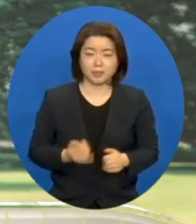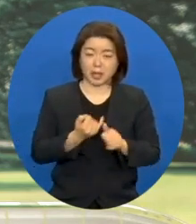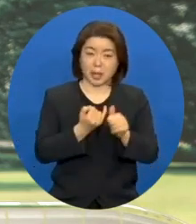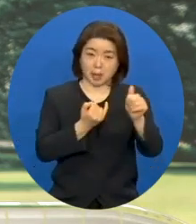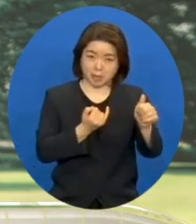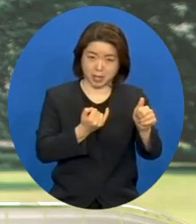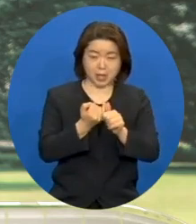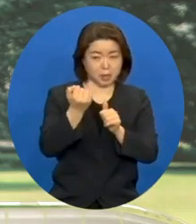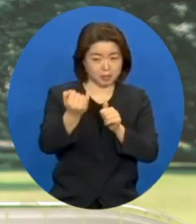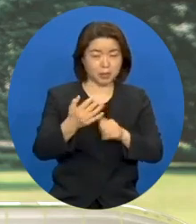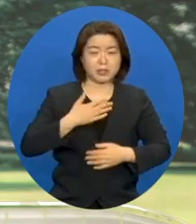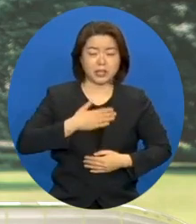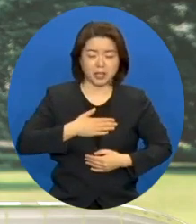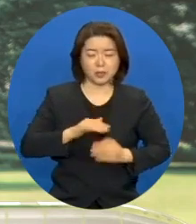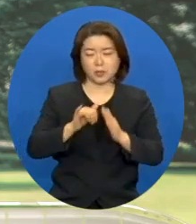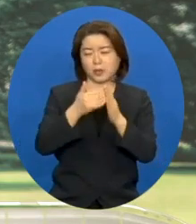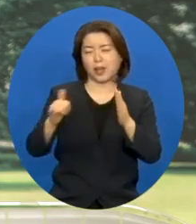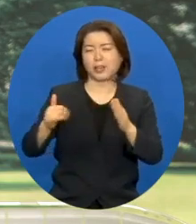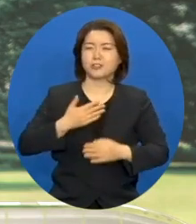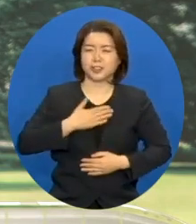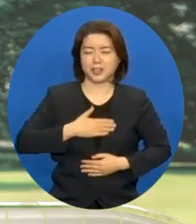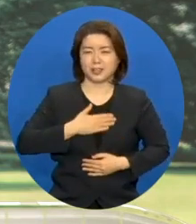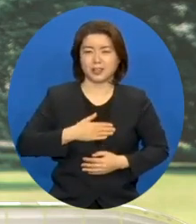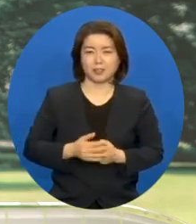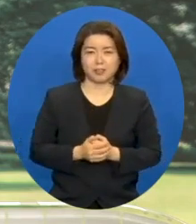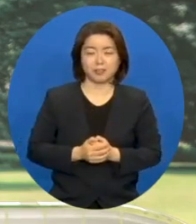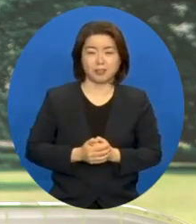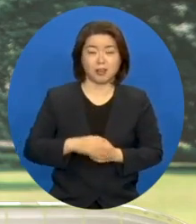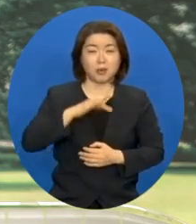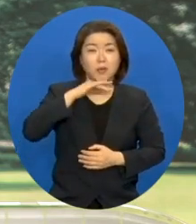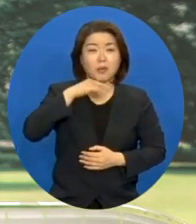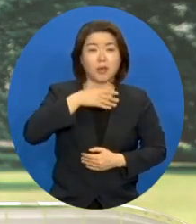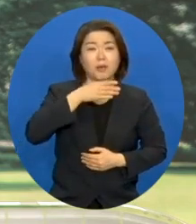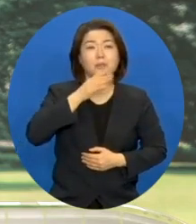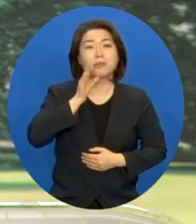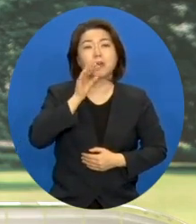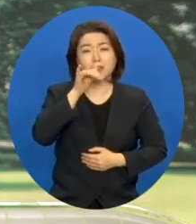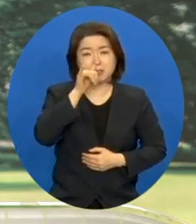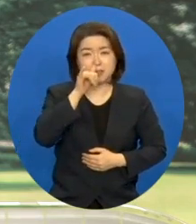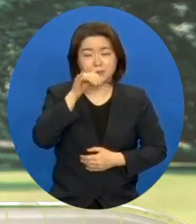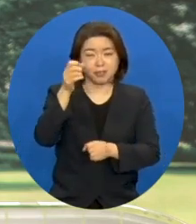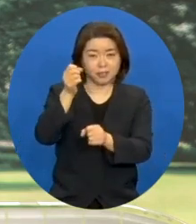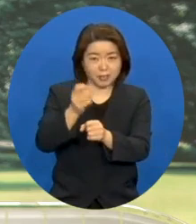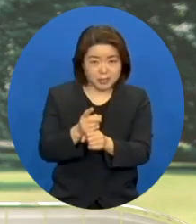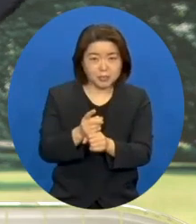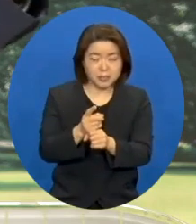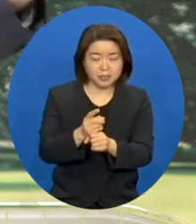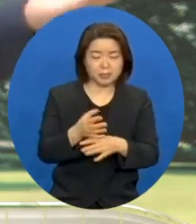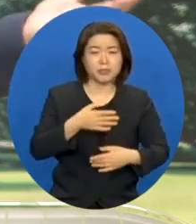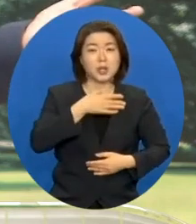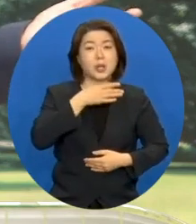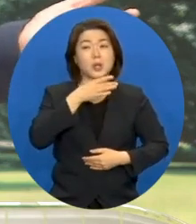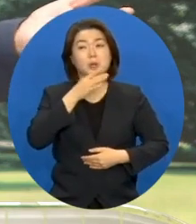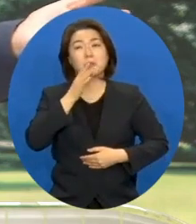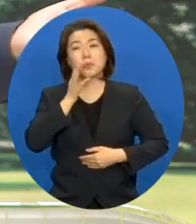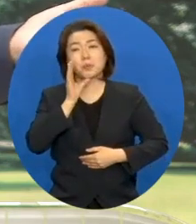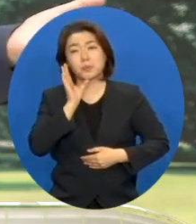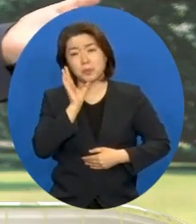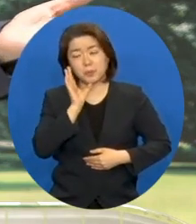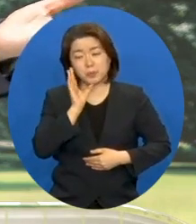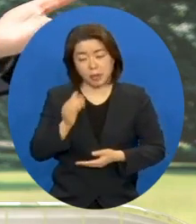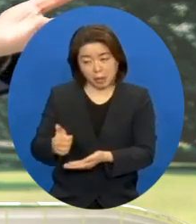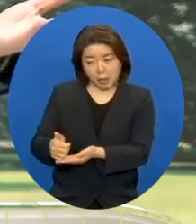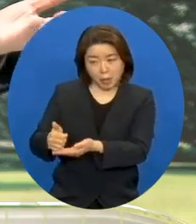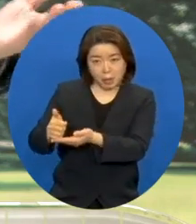알고 가족들이 압니다. 나이는 들었어요. 이미 노인